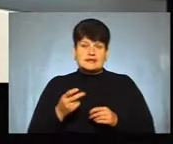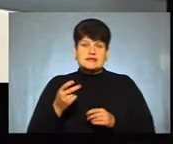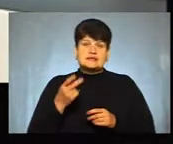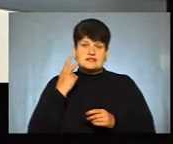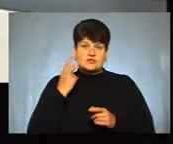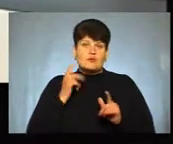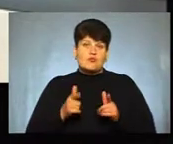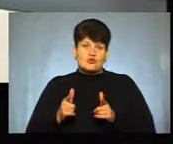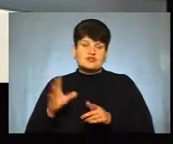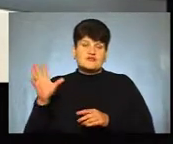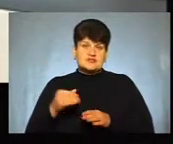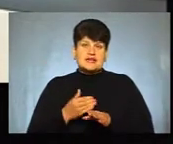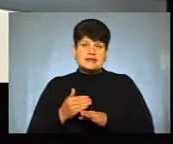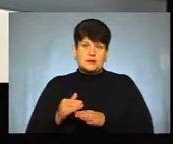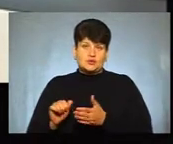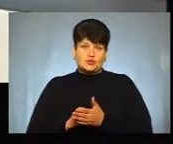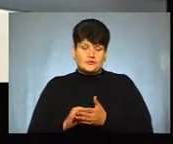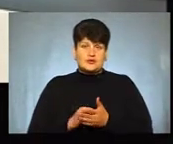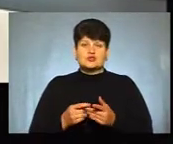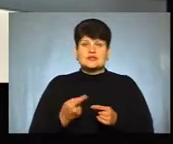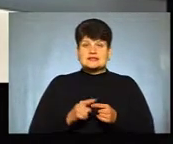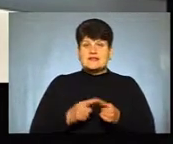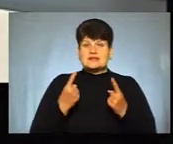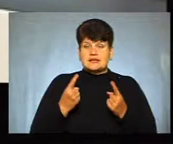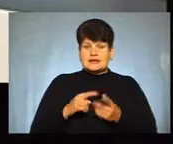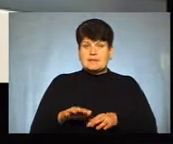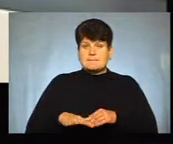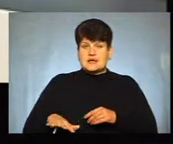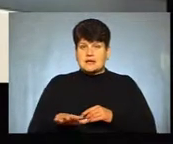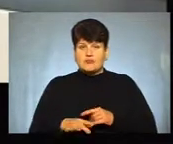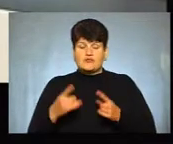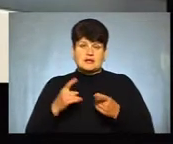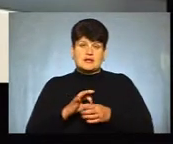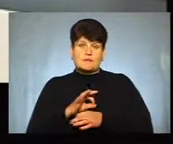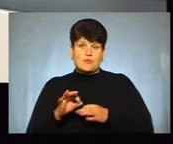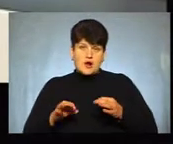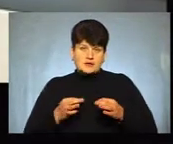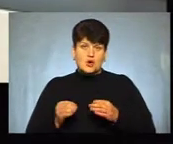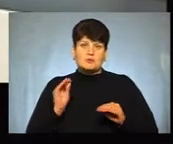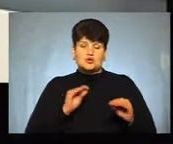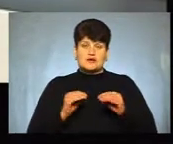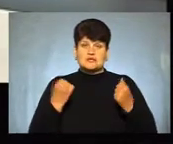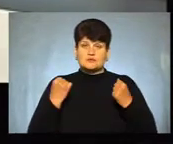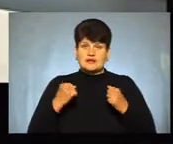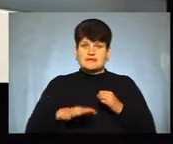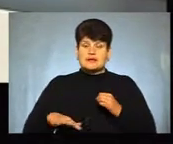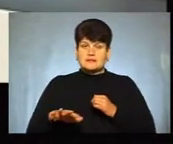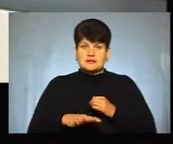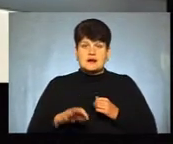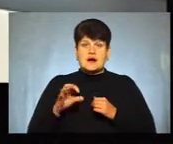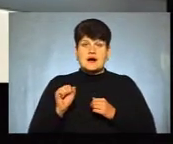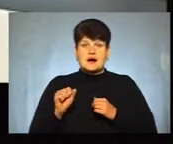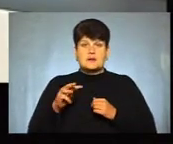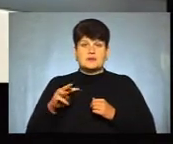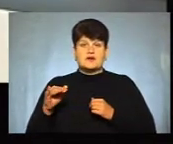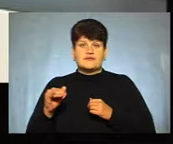етапи документів. Наприклад, якщо це є великі майданчики там або великі проекти, наприклад, як облаштування спортивних майданчиків, а чи це амфітеатр, чи це